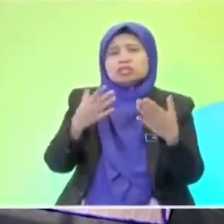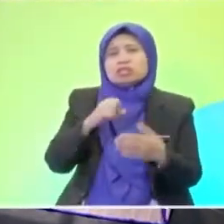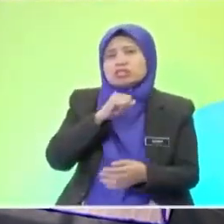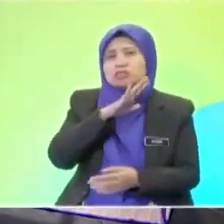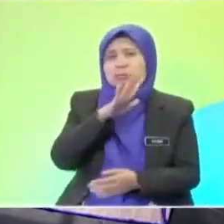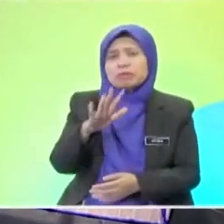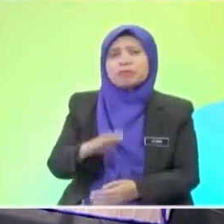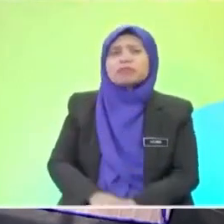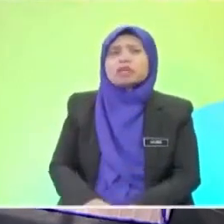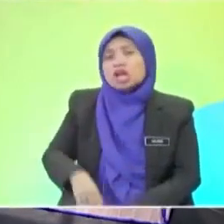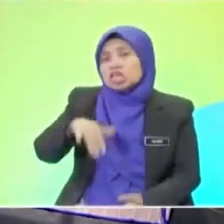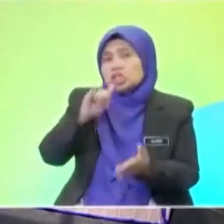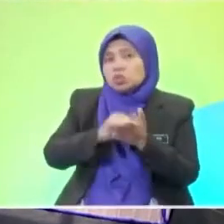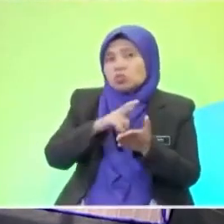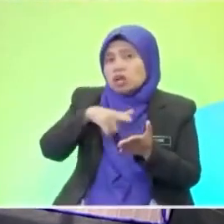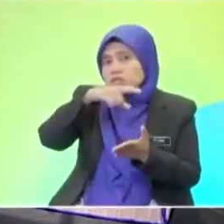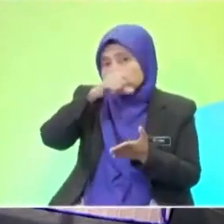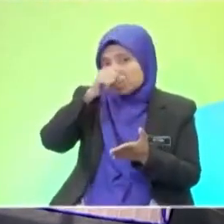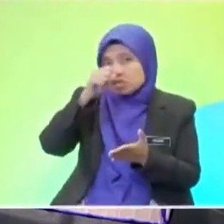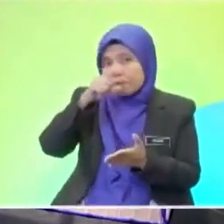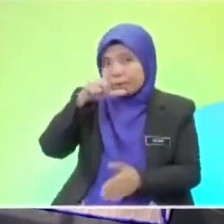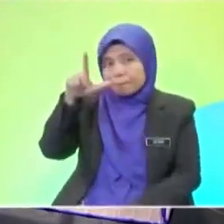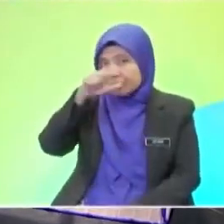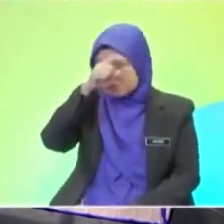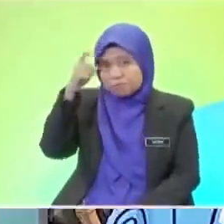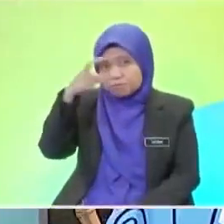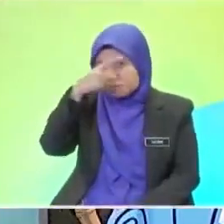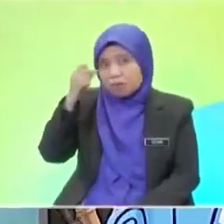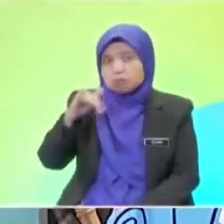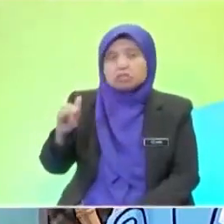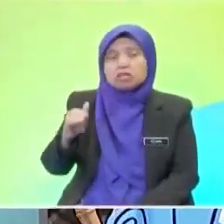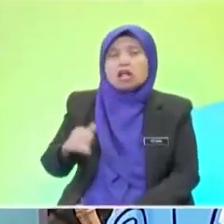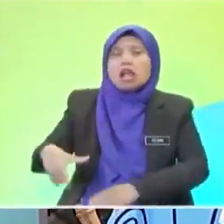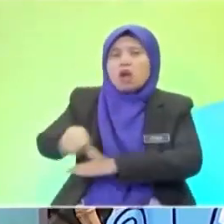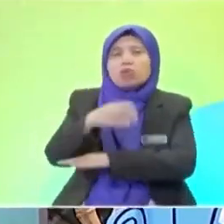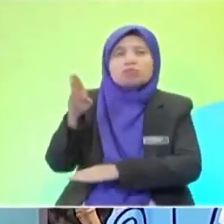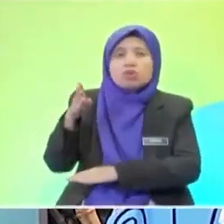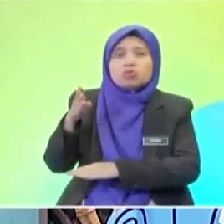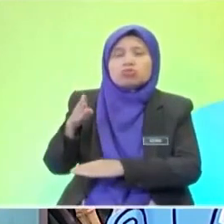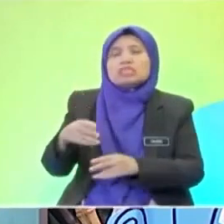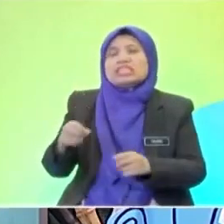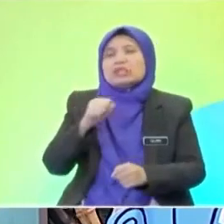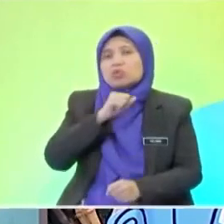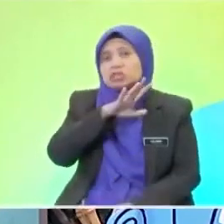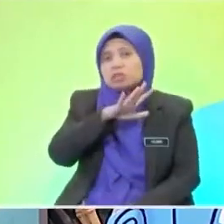Itulah sebabnya laut biru ini tercemar jadi berdasarkan audio itu